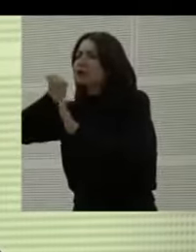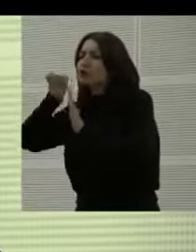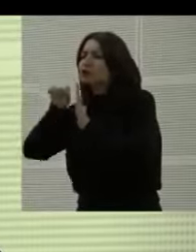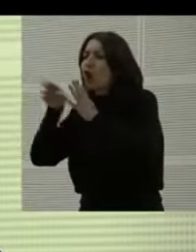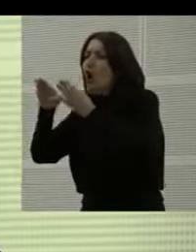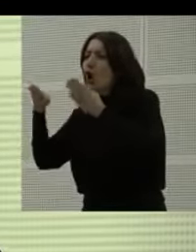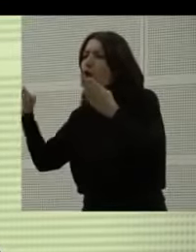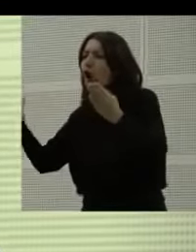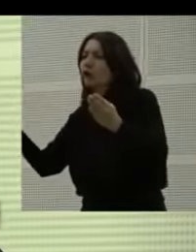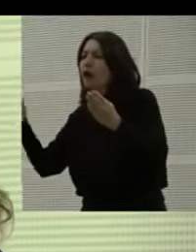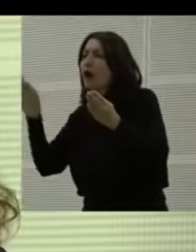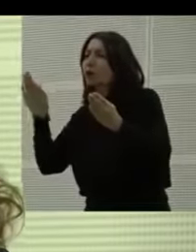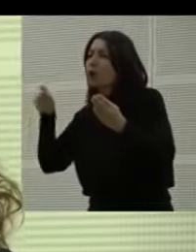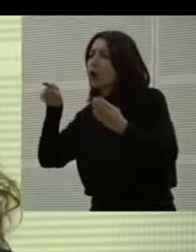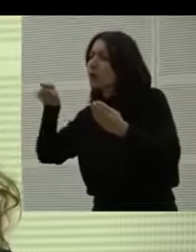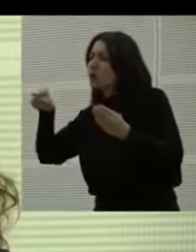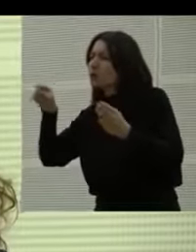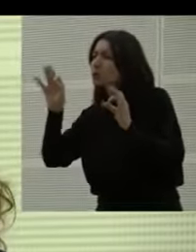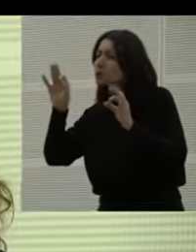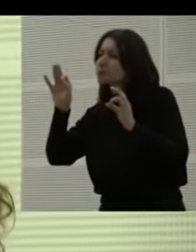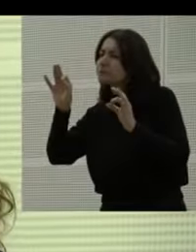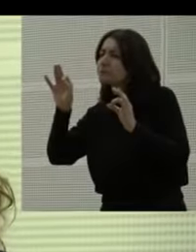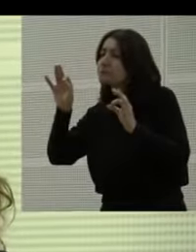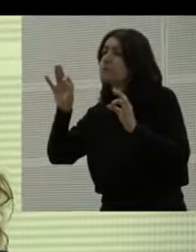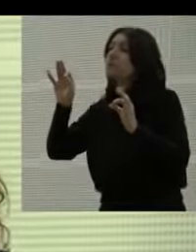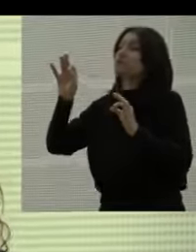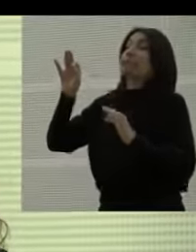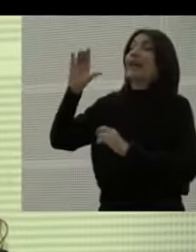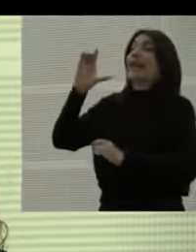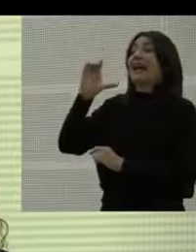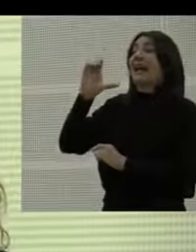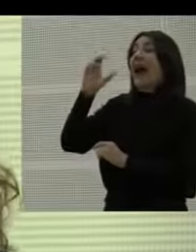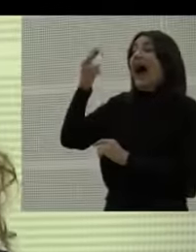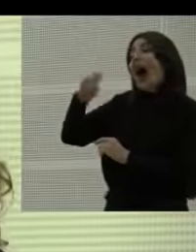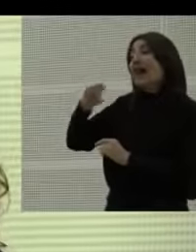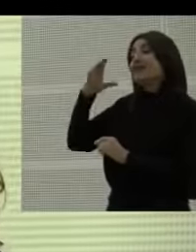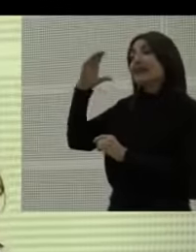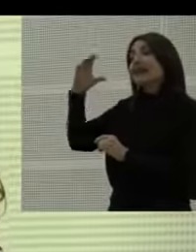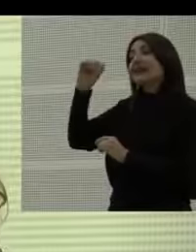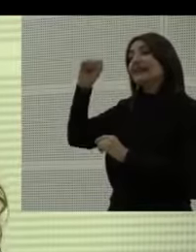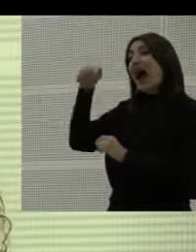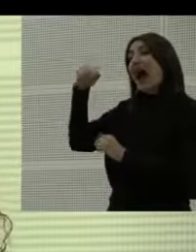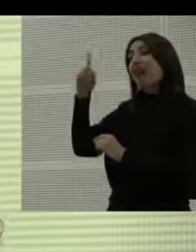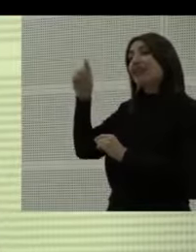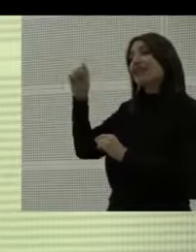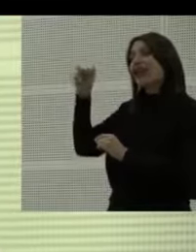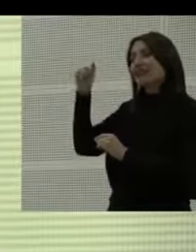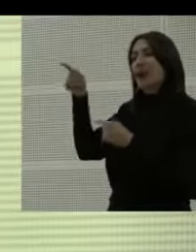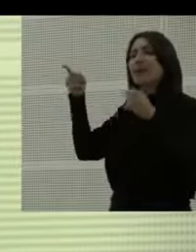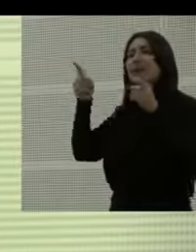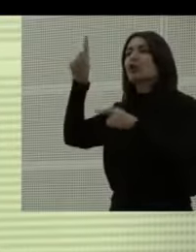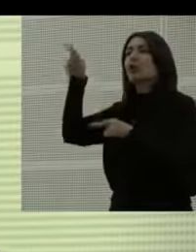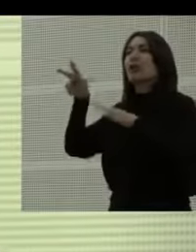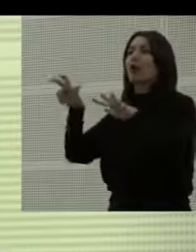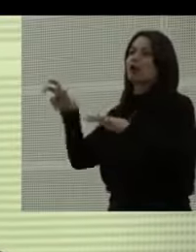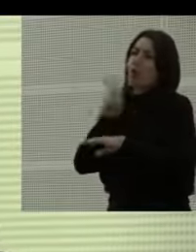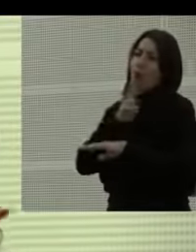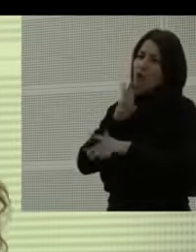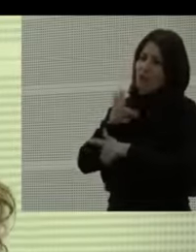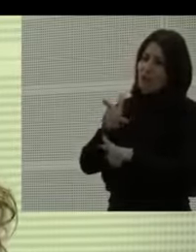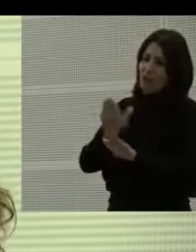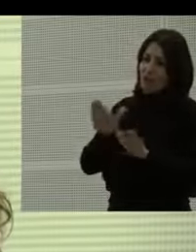nelle lettere che Hans Christian Andersen, siamo a metà dell'Ottocento, non c'era ancora WhatsApp, quindi ancora